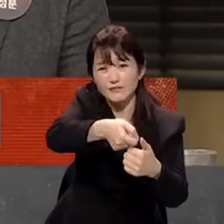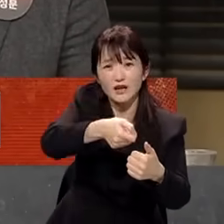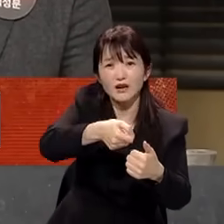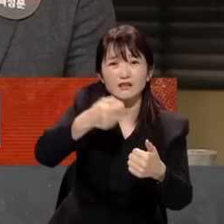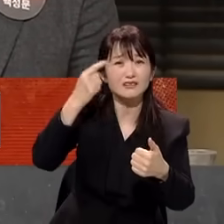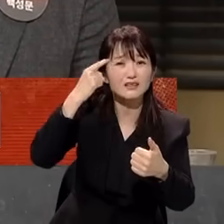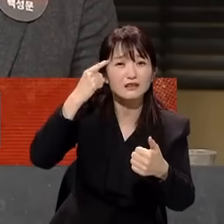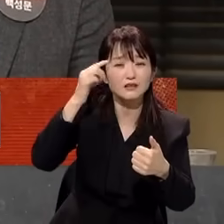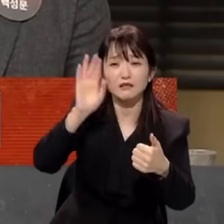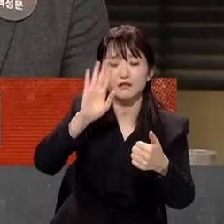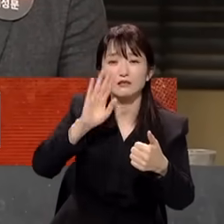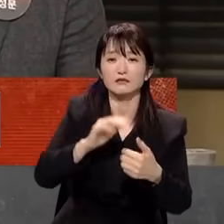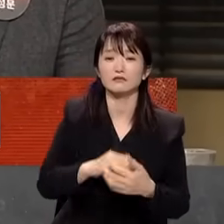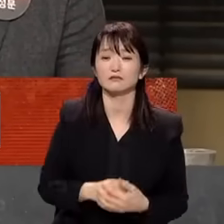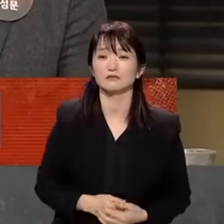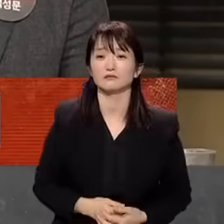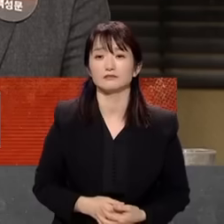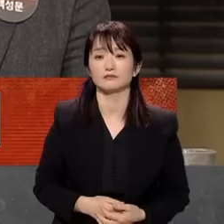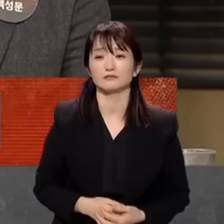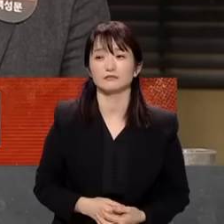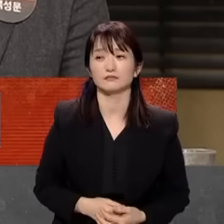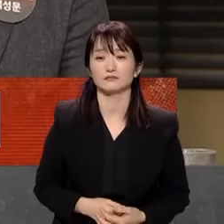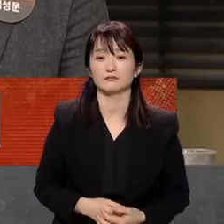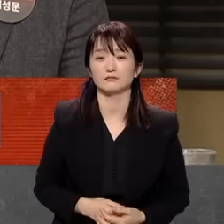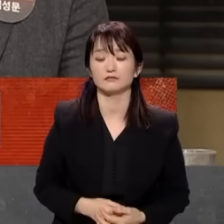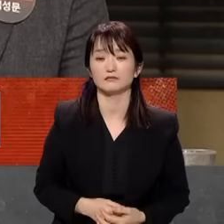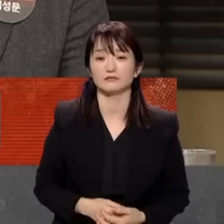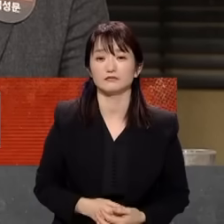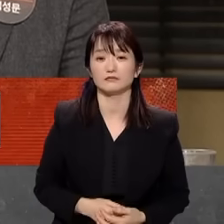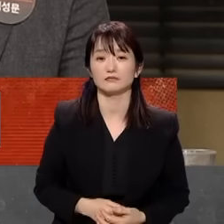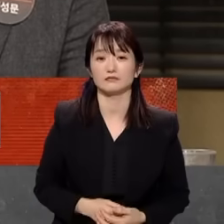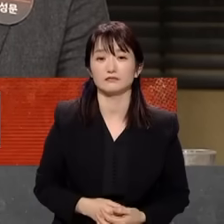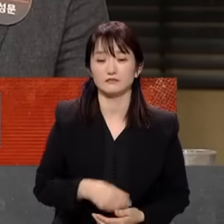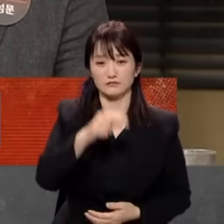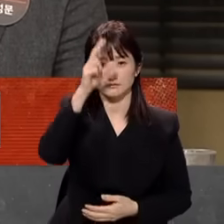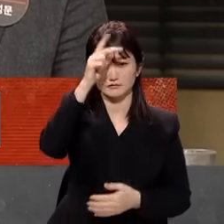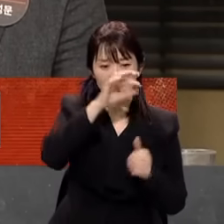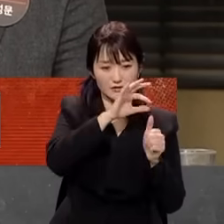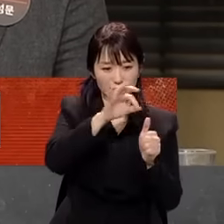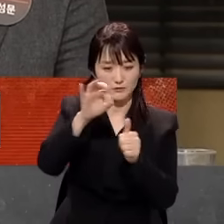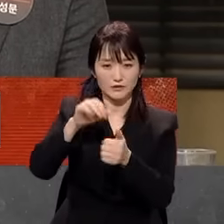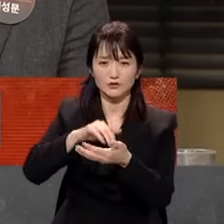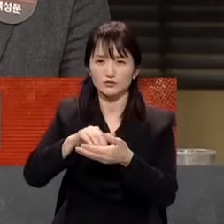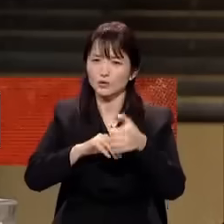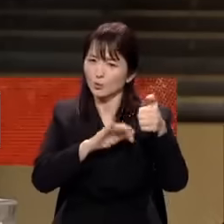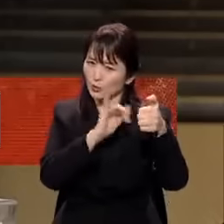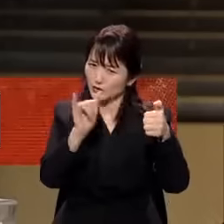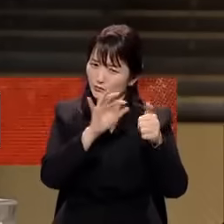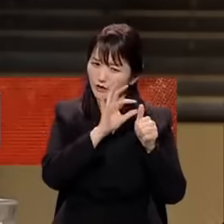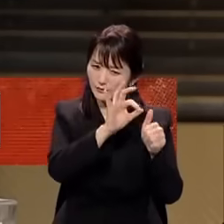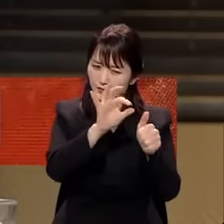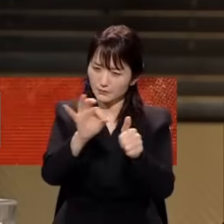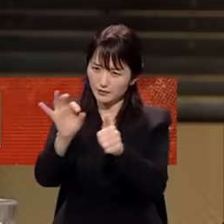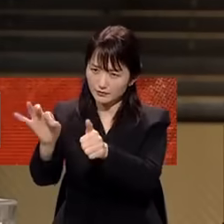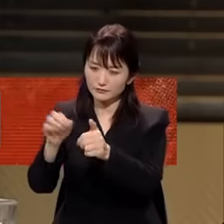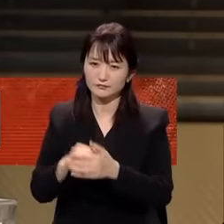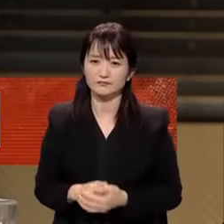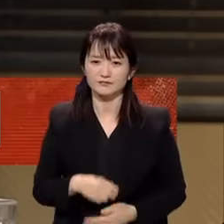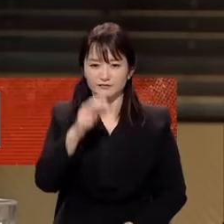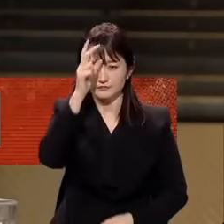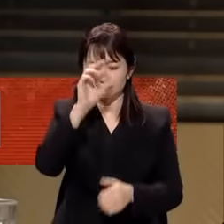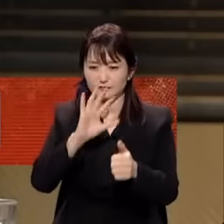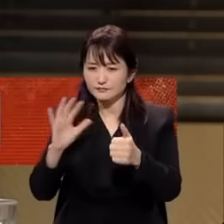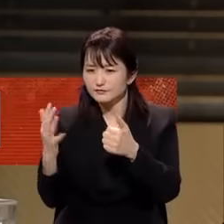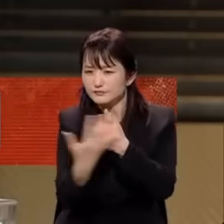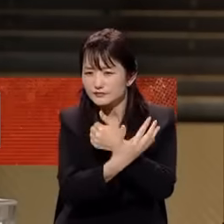거라고 생각을 했겠어요. 그러니까 또 어떤 분들은 이제 경찰 병력이 한 50명 정도 배치가 돼 있었기 때문에 경찰이 경호를 잘못한 거 아니냐